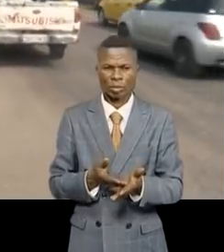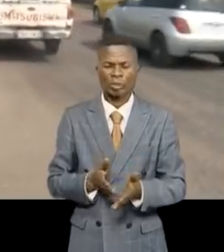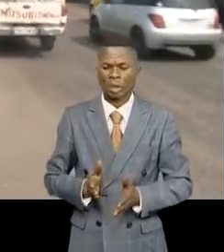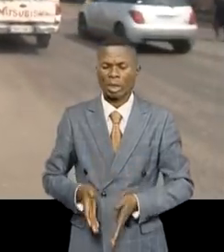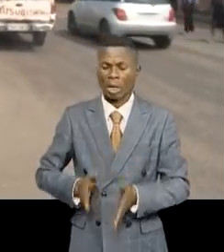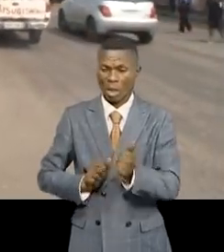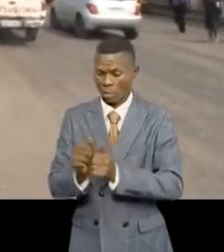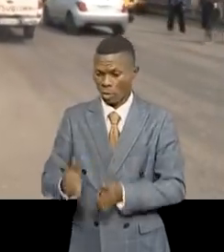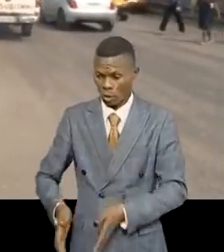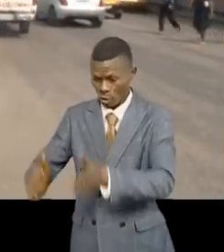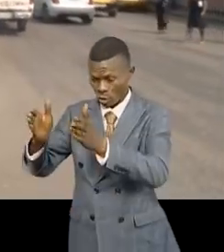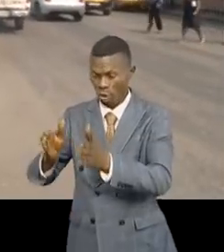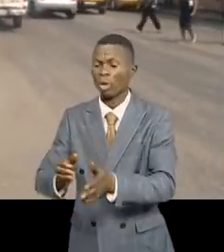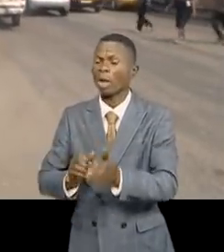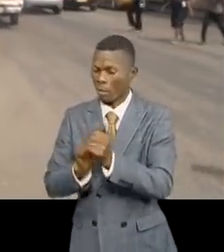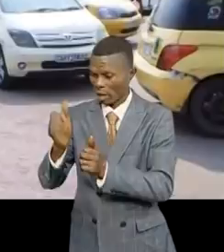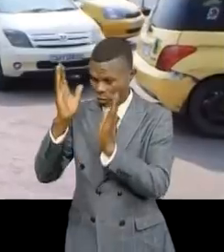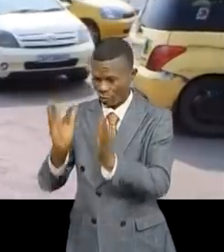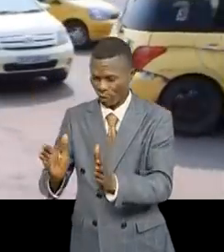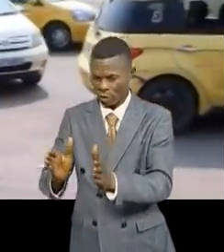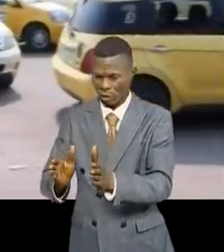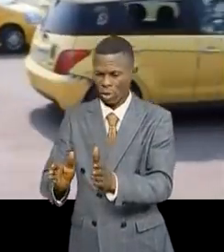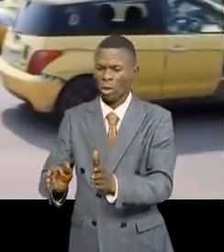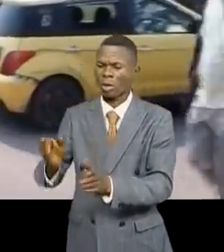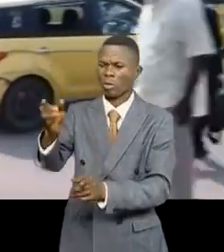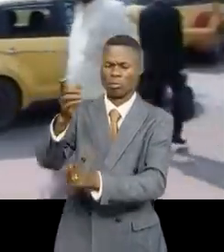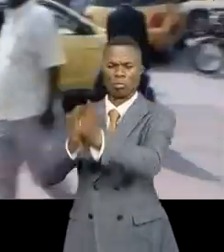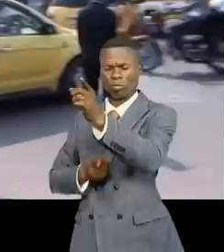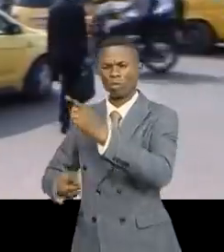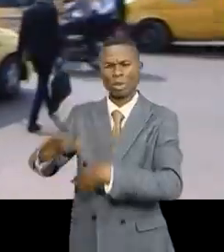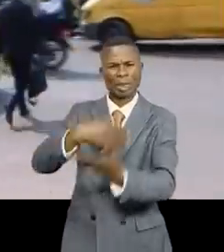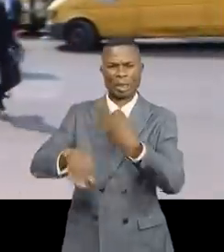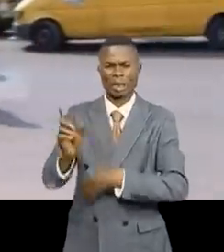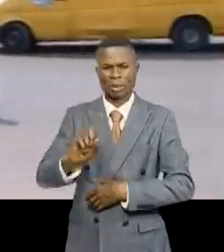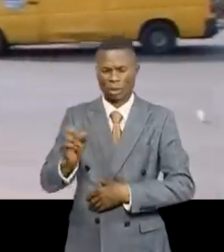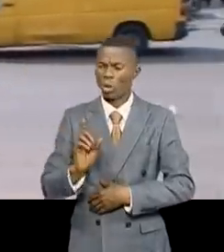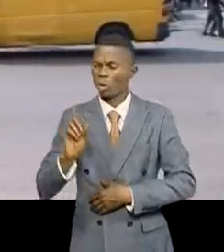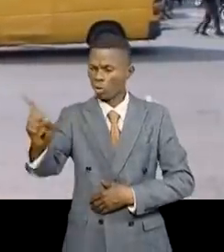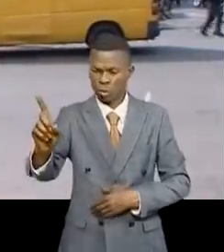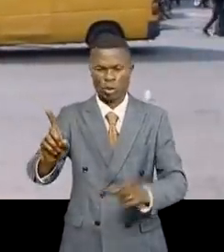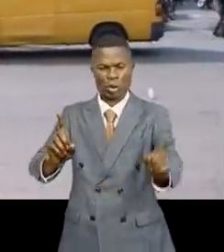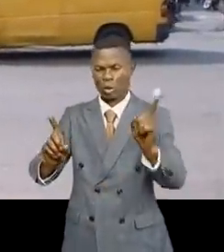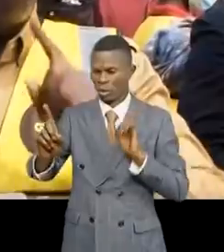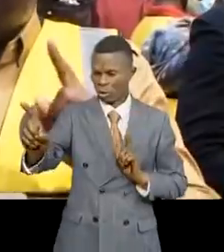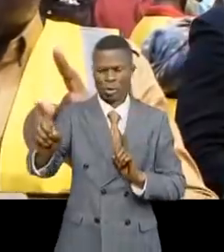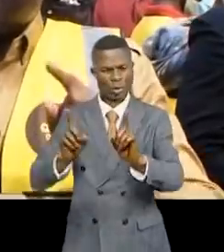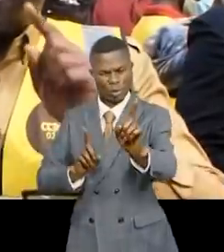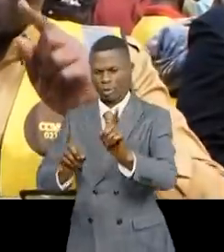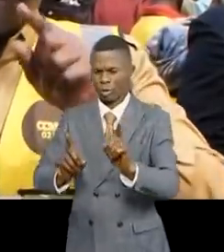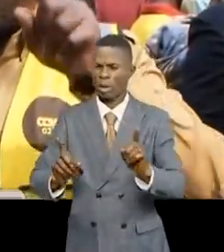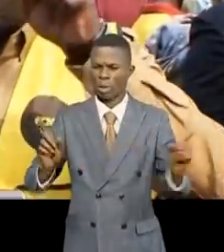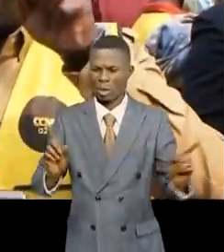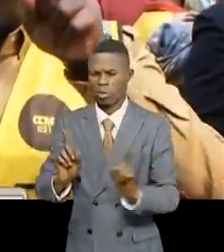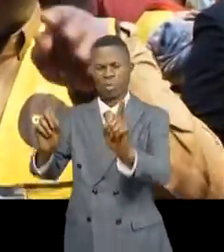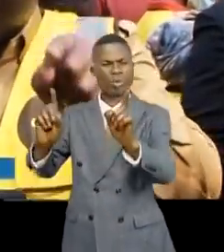droite, quand il faut laisser le passage à droite, ici c'est le sens interdit, ici c'est le sens unique, et même nous lançons ces